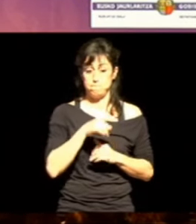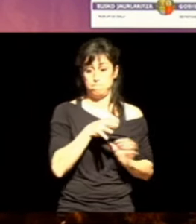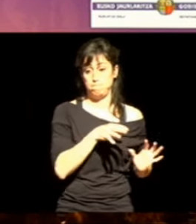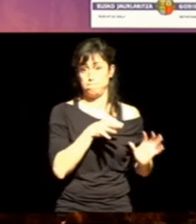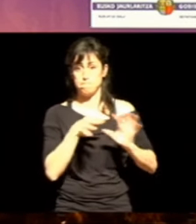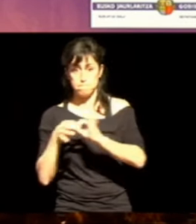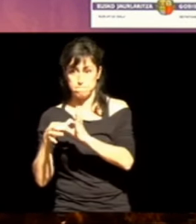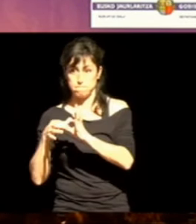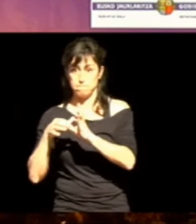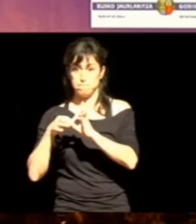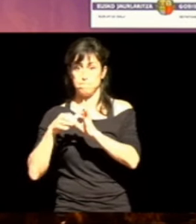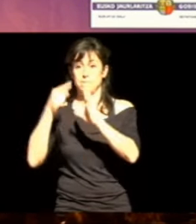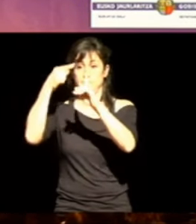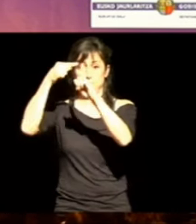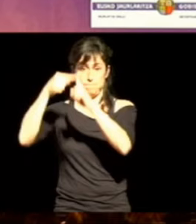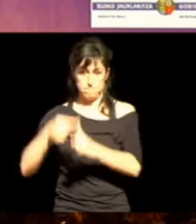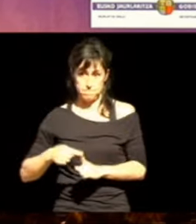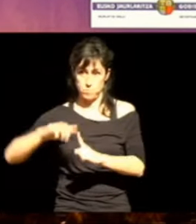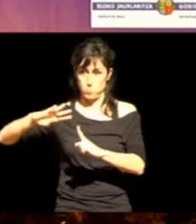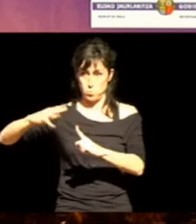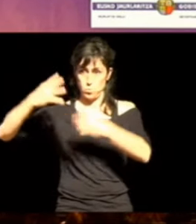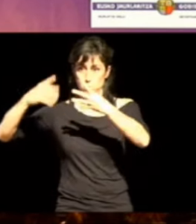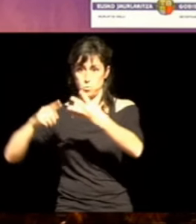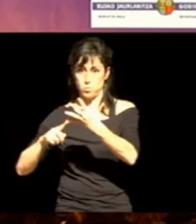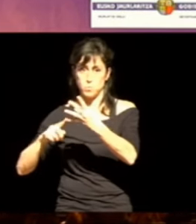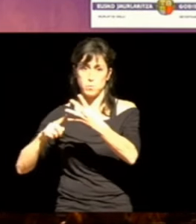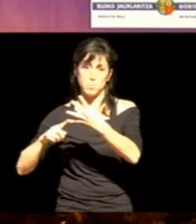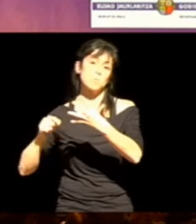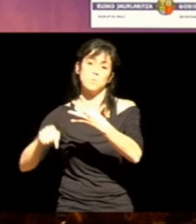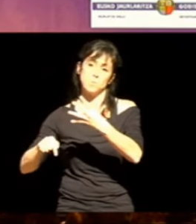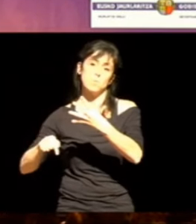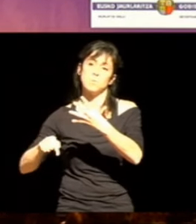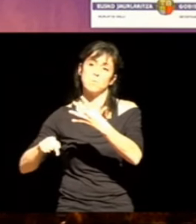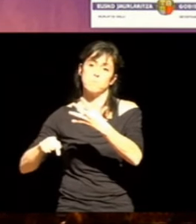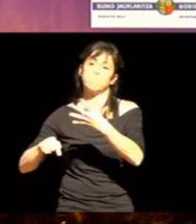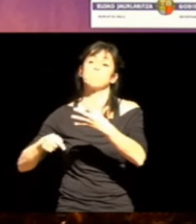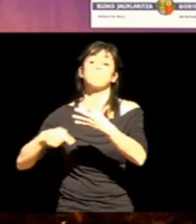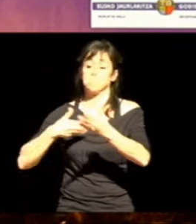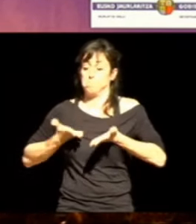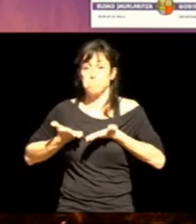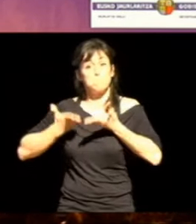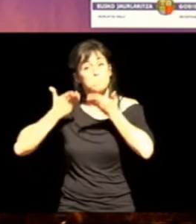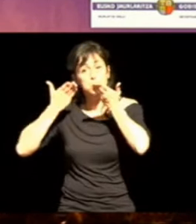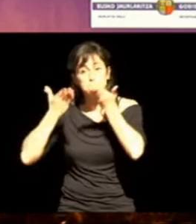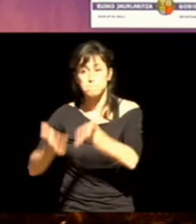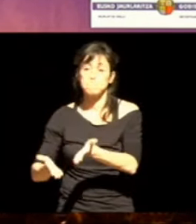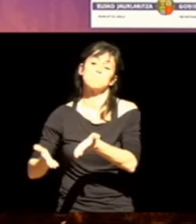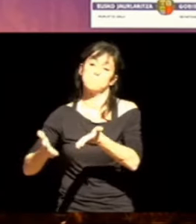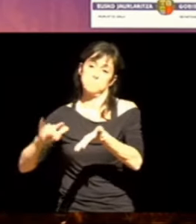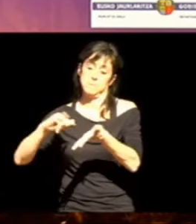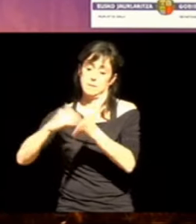Horrekin lotuta, laugarren irizpidea. Eskuartze sistemiko ekologikoa, eskuartze bakar bakarrik gertatu behar